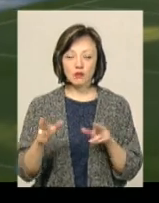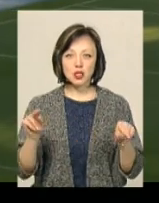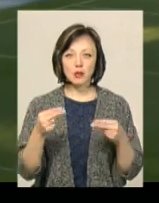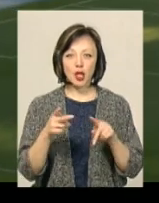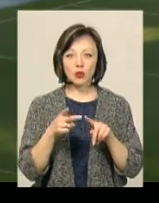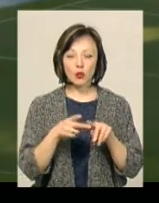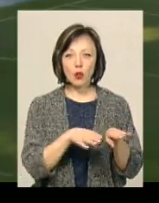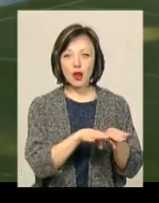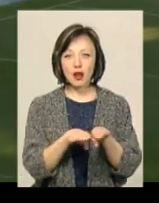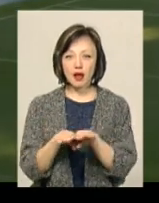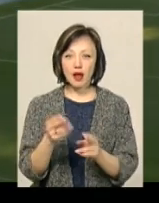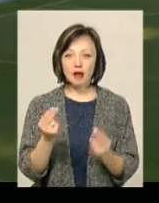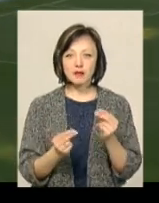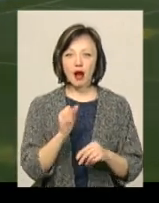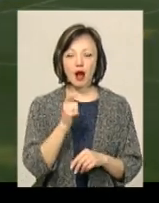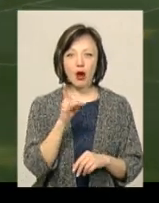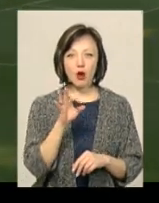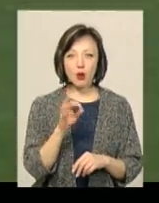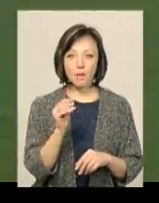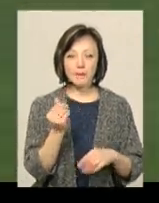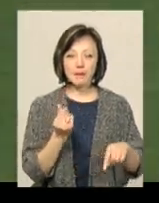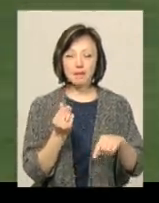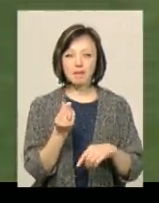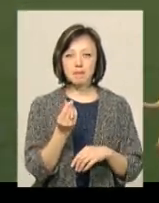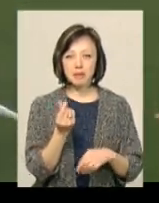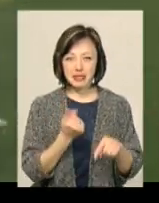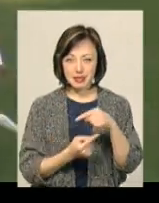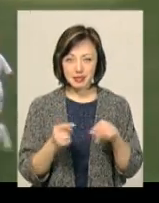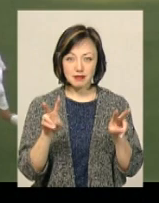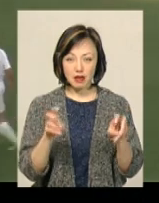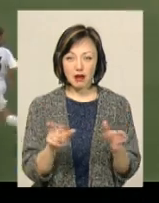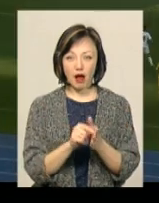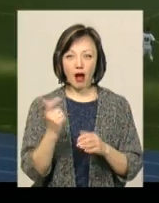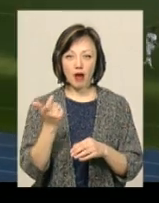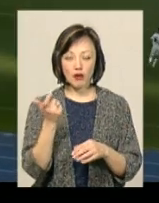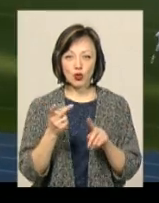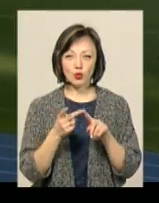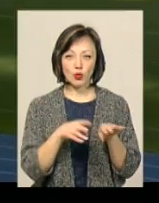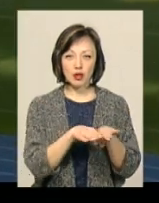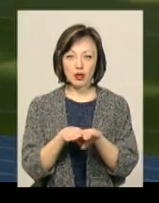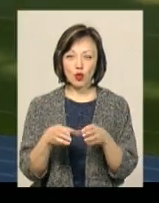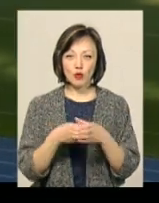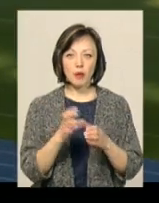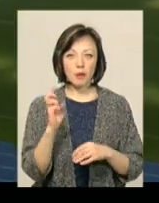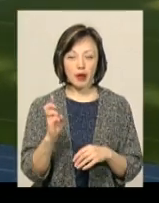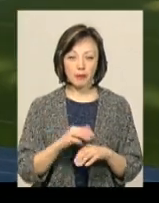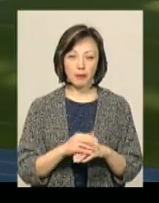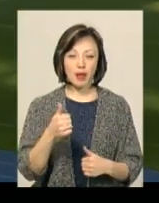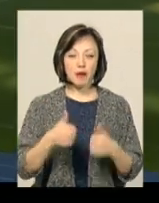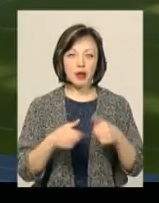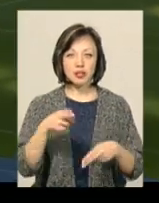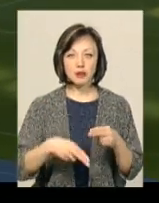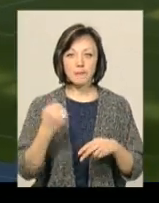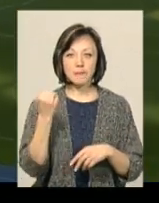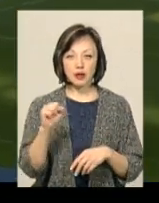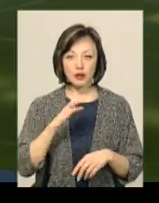другої ліги гравці агробізнеса мали товариську зустріч із харківським «Металістом» клубом другої ліги групи «Б». Матч закінчився